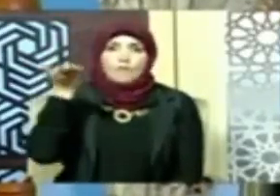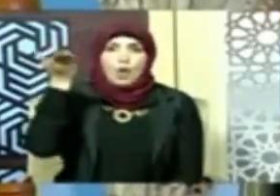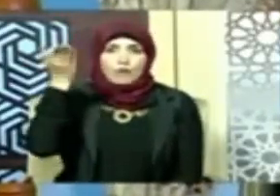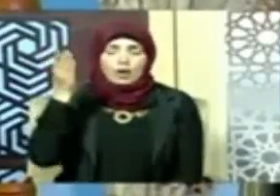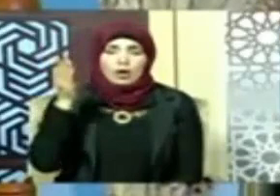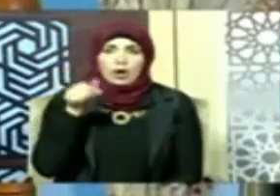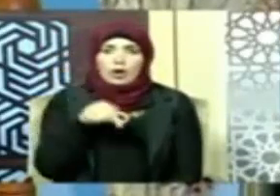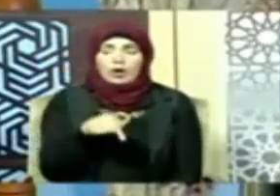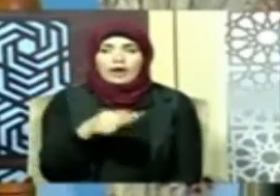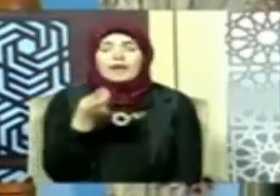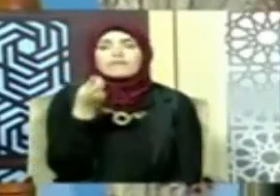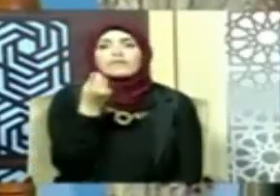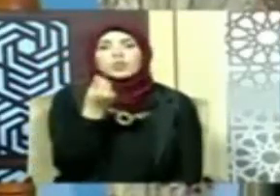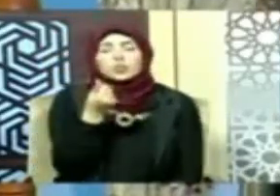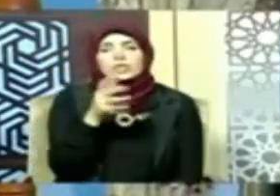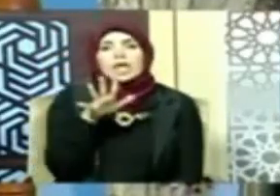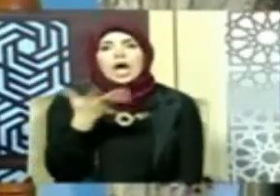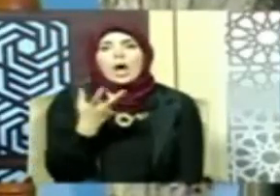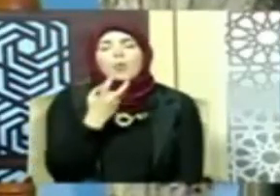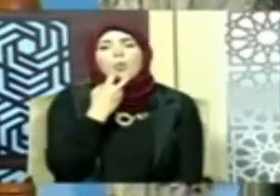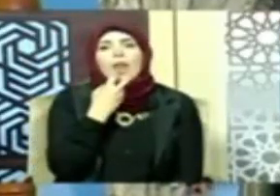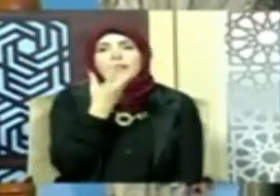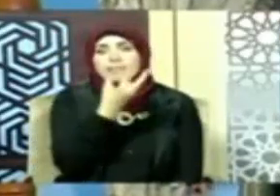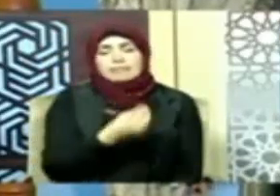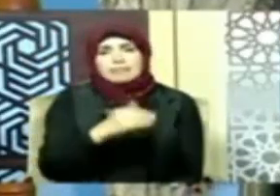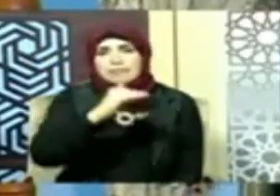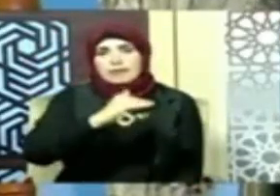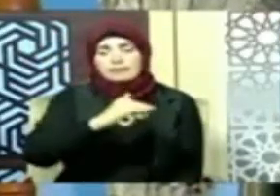الاستعلاء بالمال أو الولد،